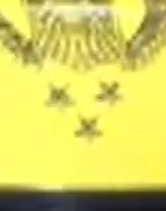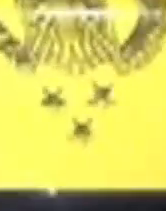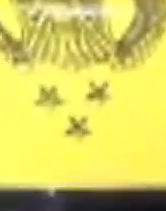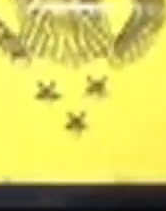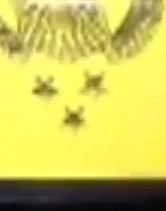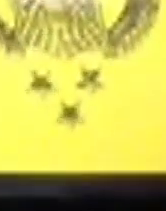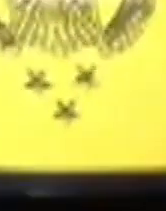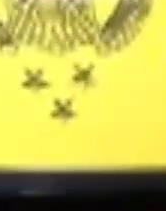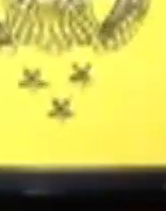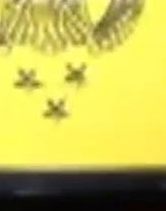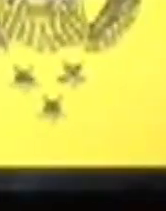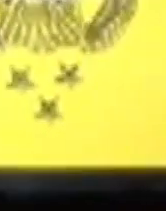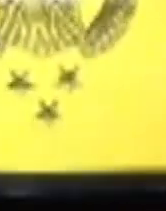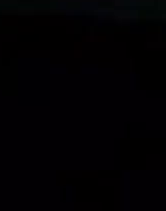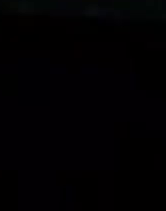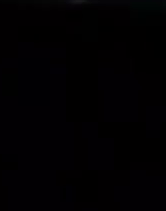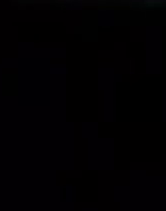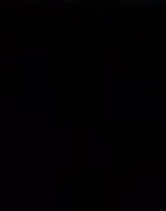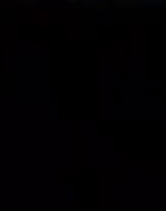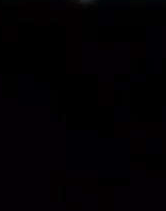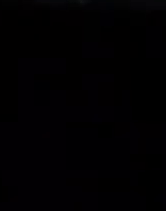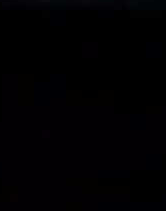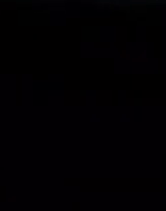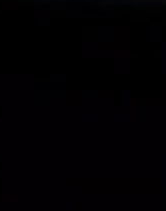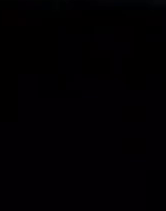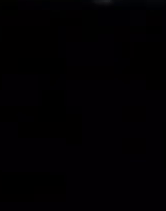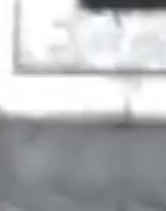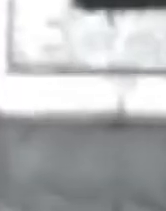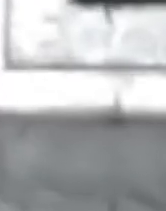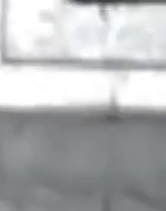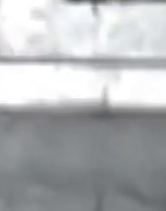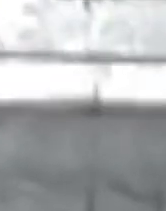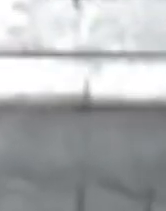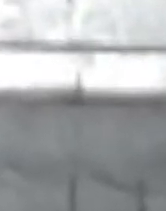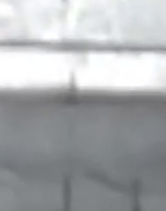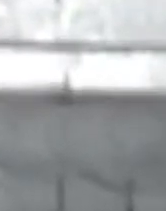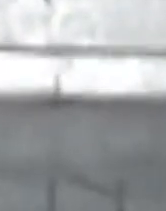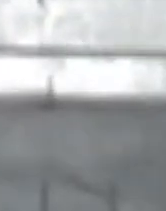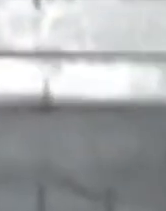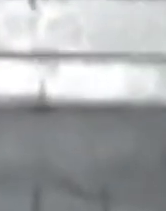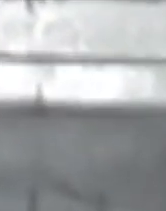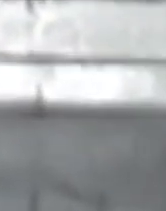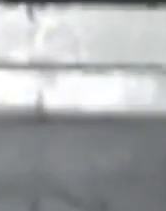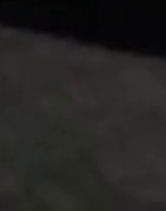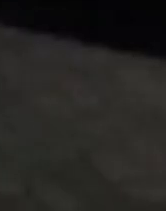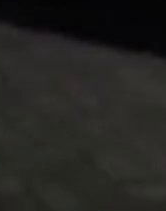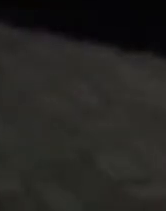terhadap 4 jenazah untuk mencari keidentikan ya,